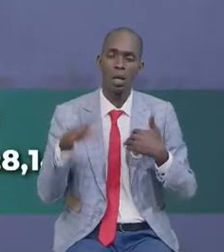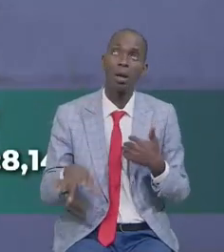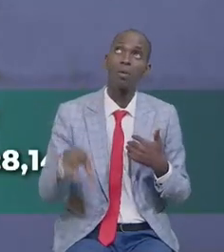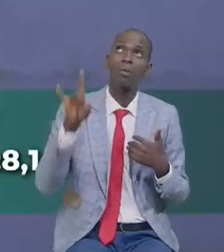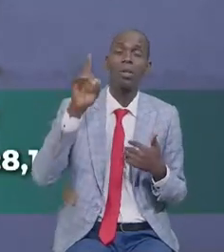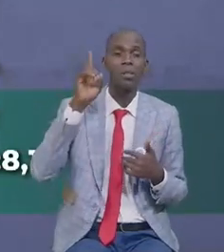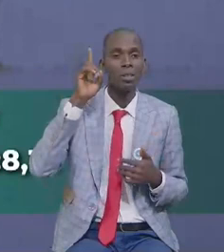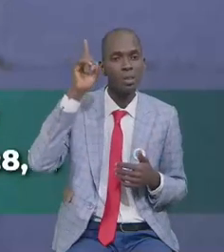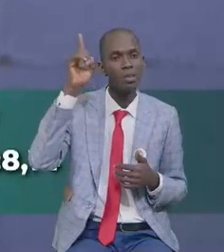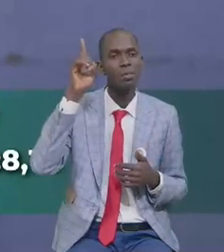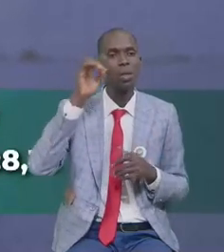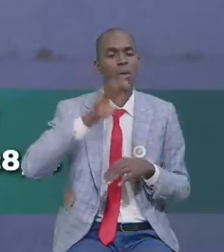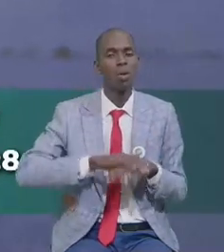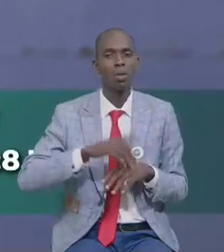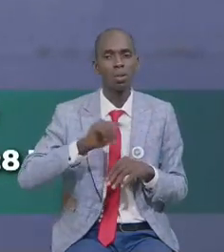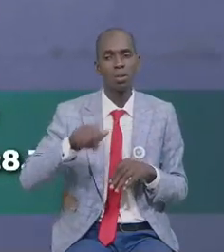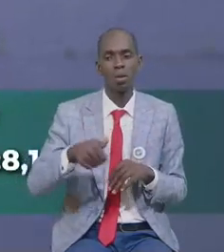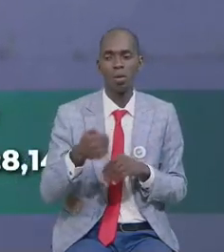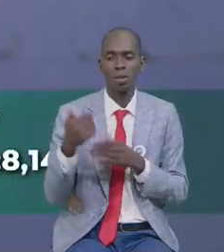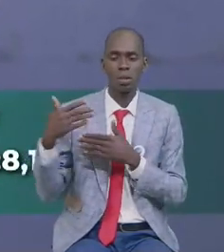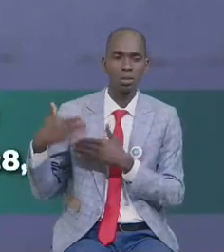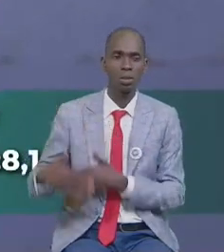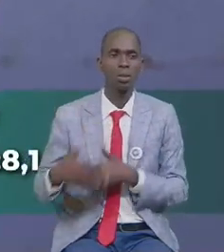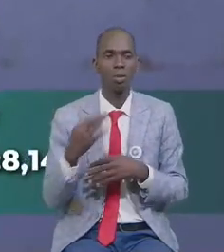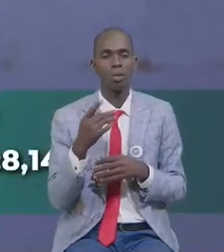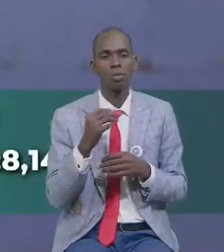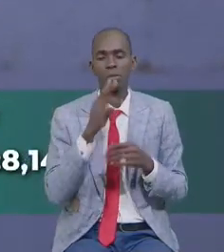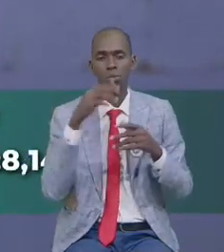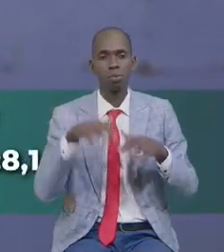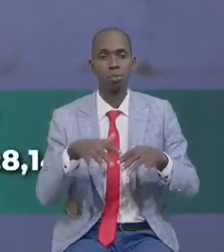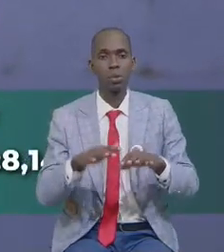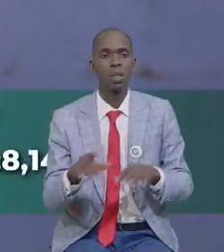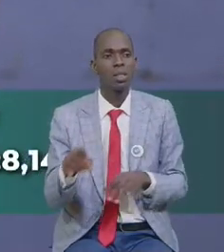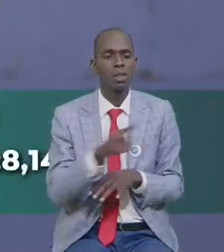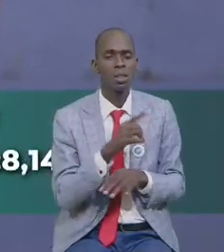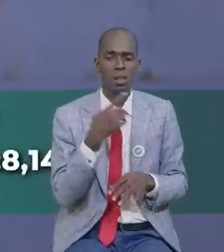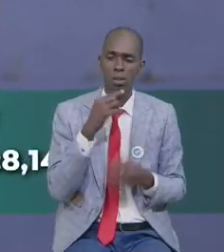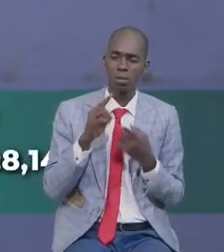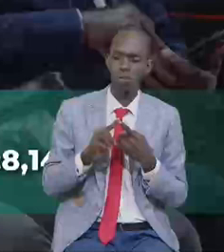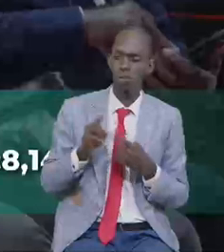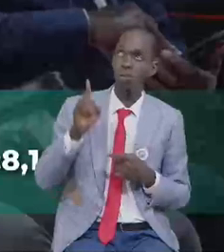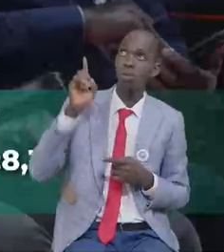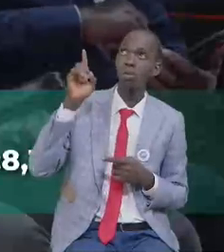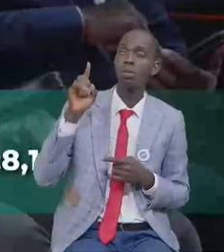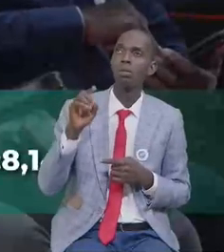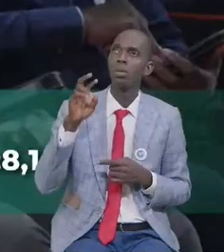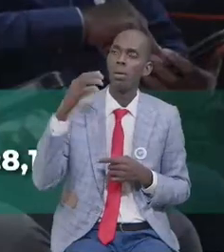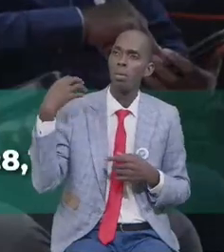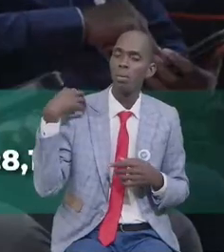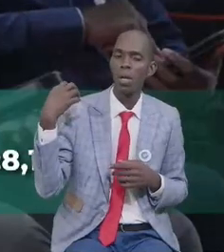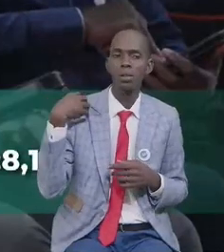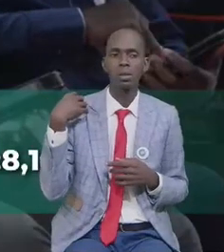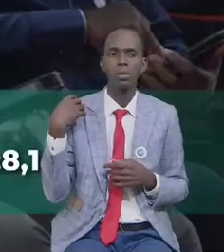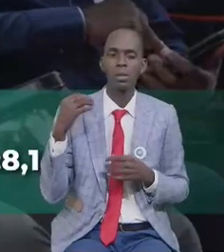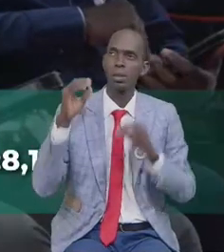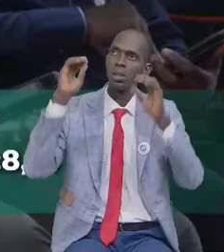mer, ils lui dirent, Rabbi, quand maître,